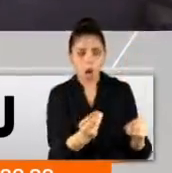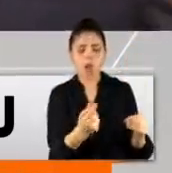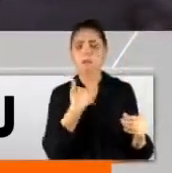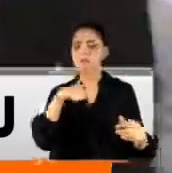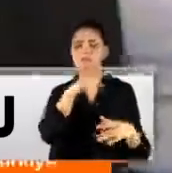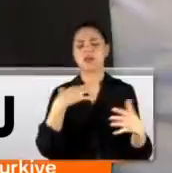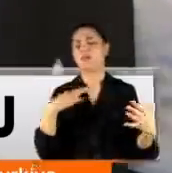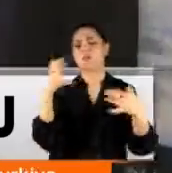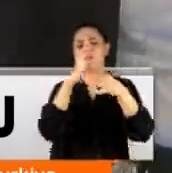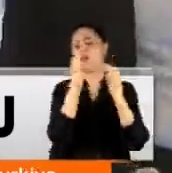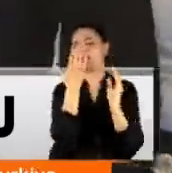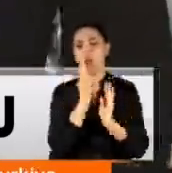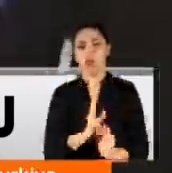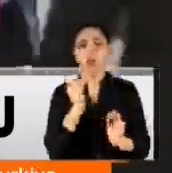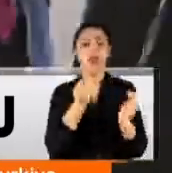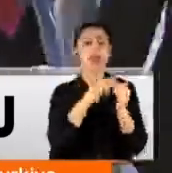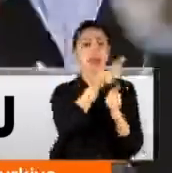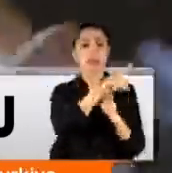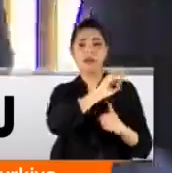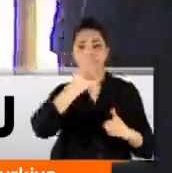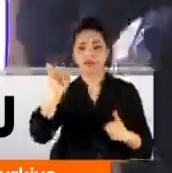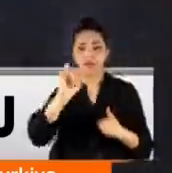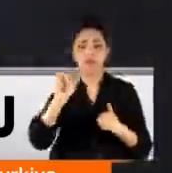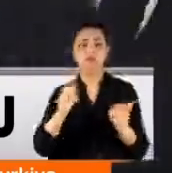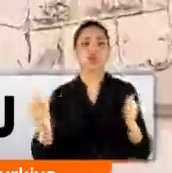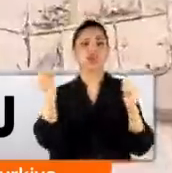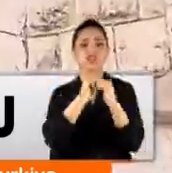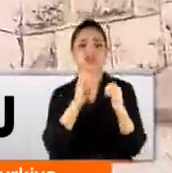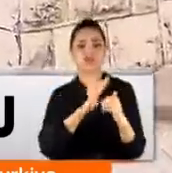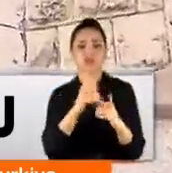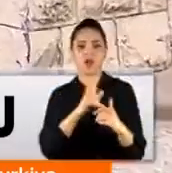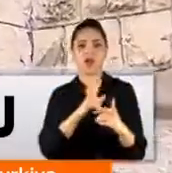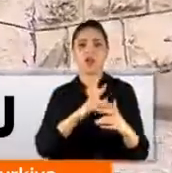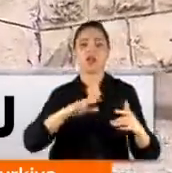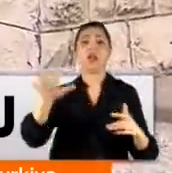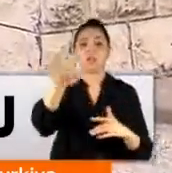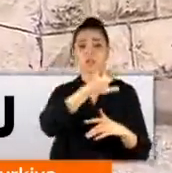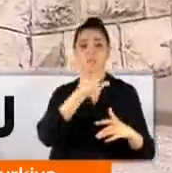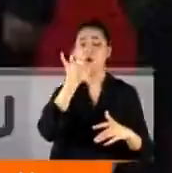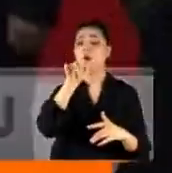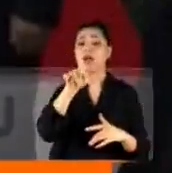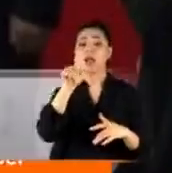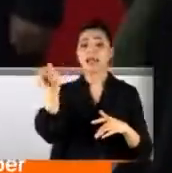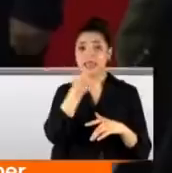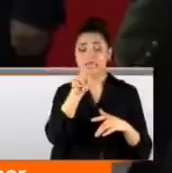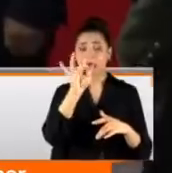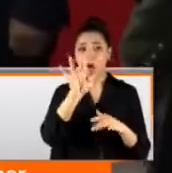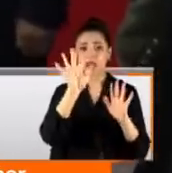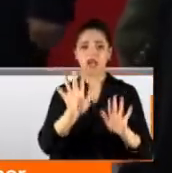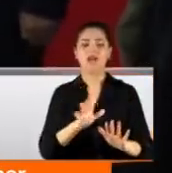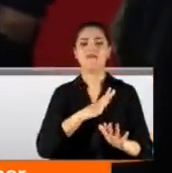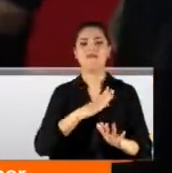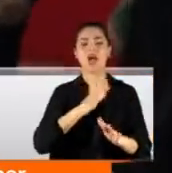bizim işimiz olmaz. İyi Partililerin tepkisinin dozu gittikçe arttı. İki tarafa kuyruk sallayan ortada kalır. Yeterli mi? HDP'liler